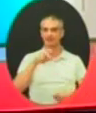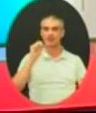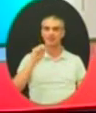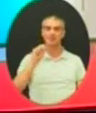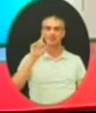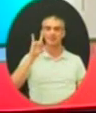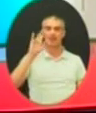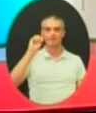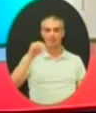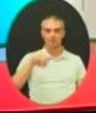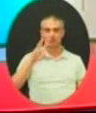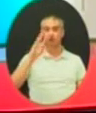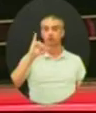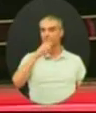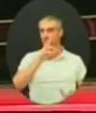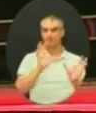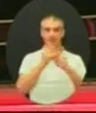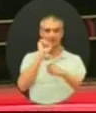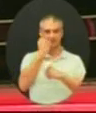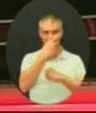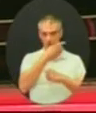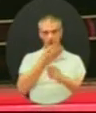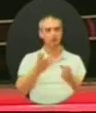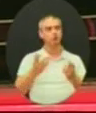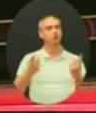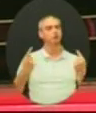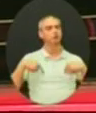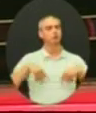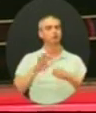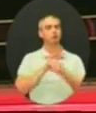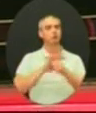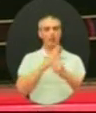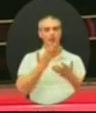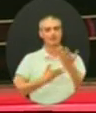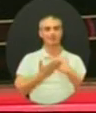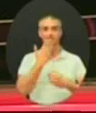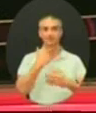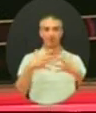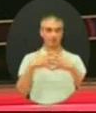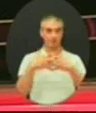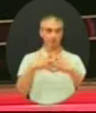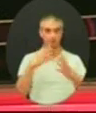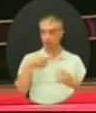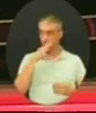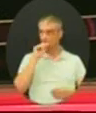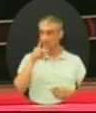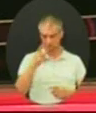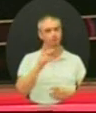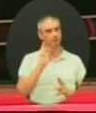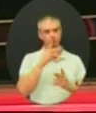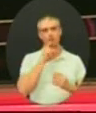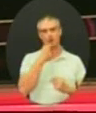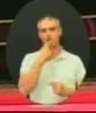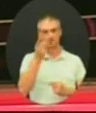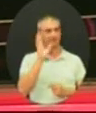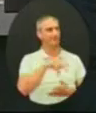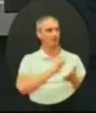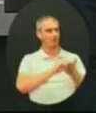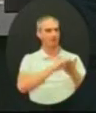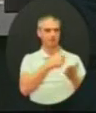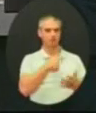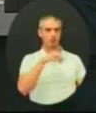נחמן שי, המחנה הציוני, יושב ראש השדולה ליחסי ישראל ארצות הברית. שנדבר אולי על נגיד מילה גם על זה, יניר קוזין